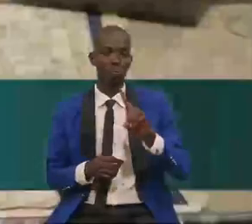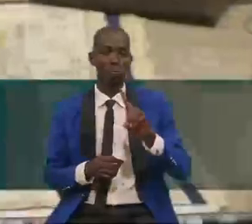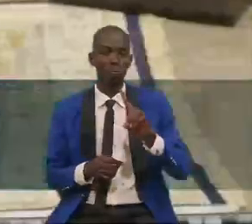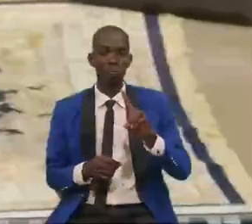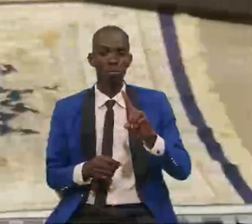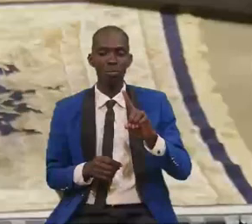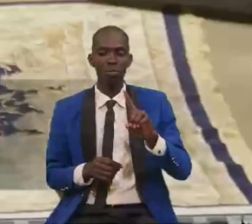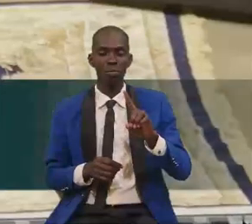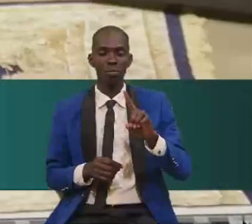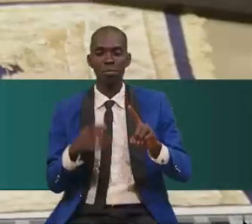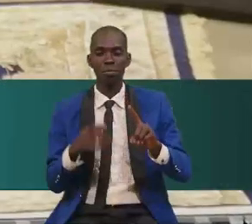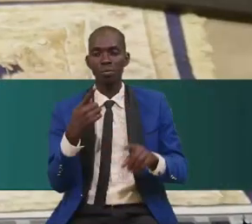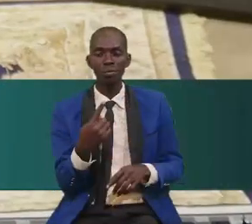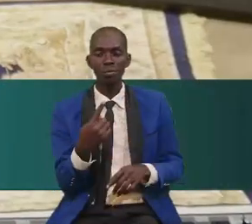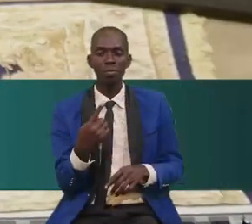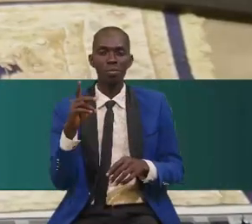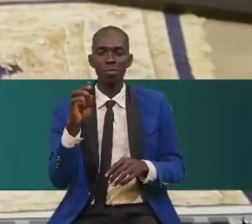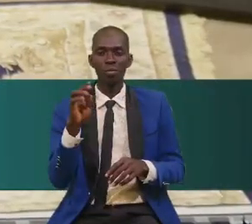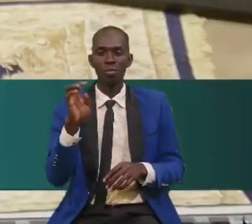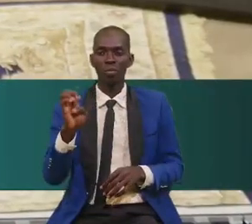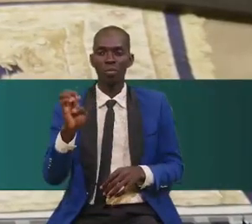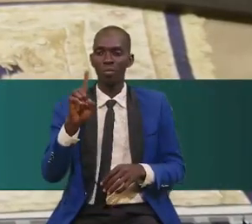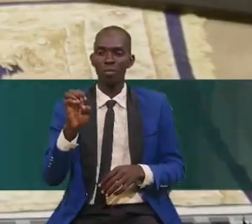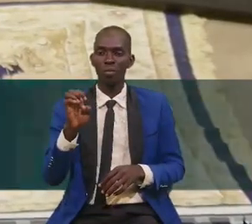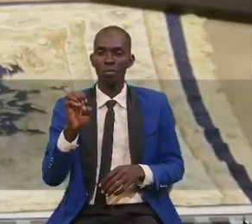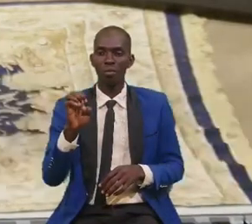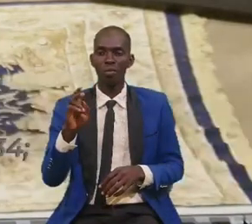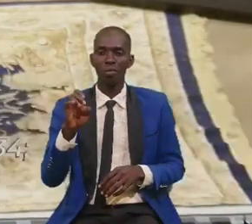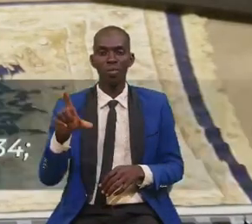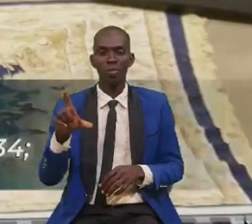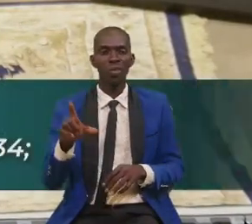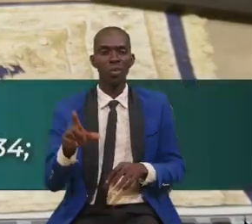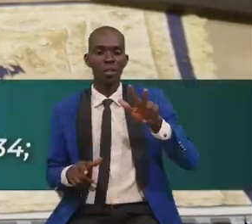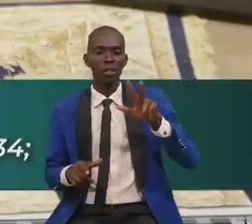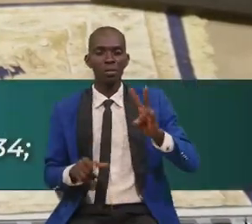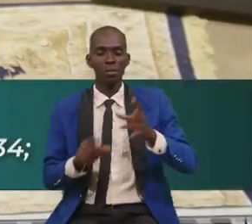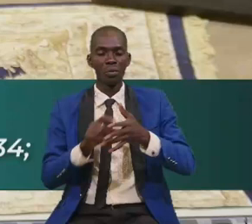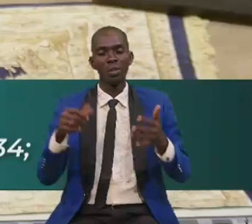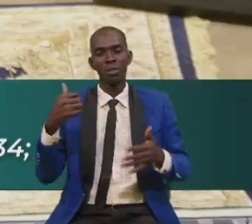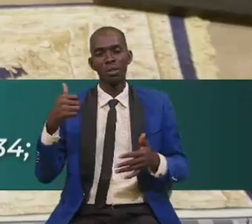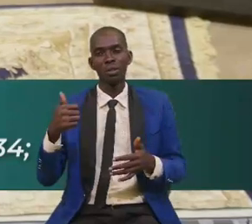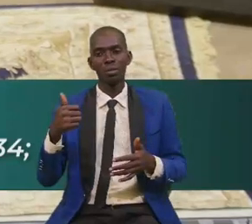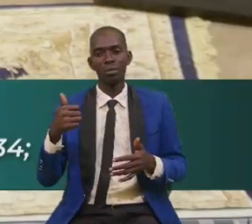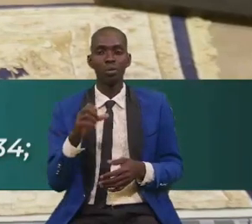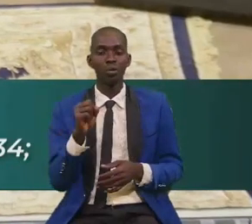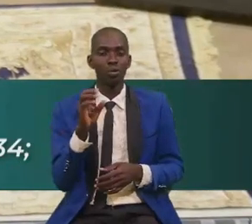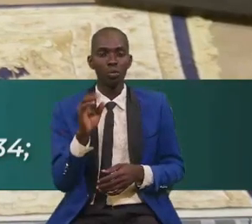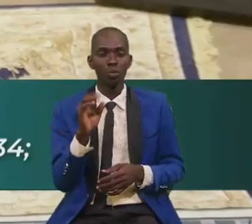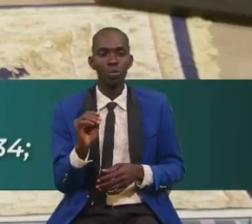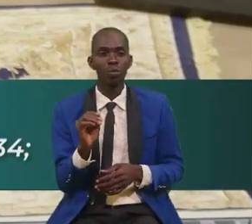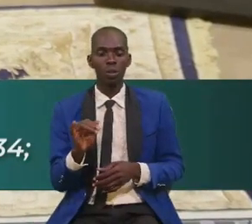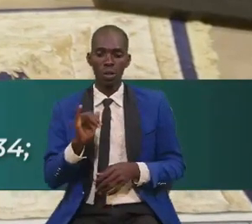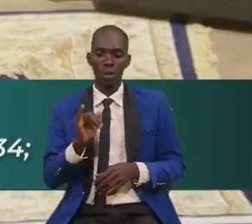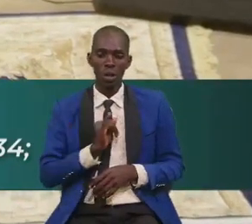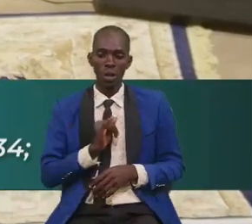passion et la poursuite de son armée des derniers jours. Ézéchiel 37, je